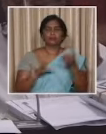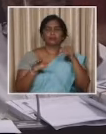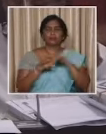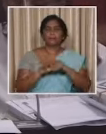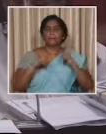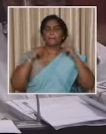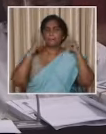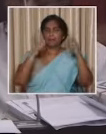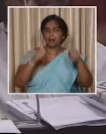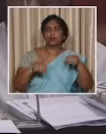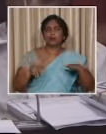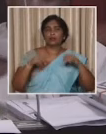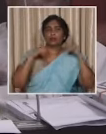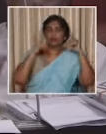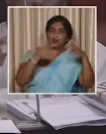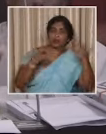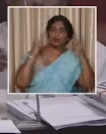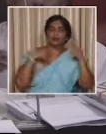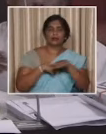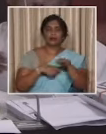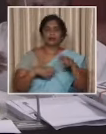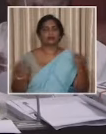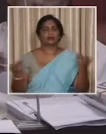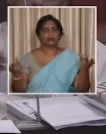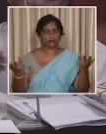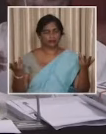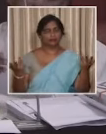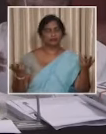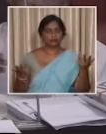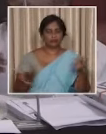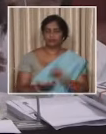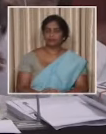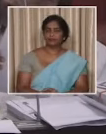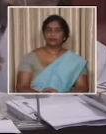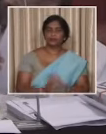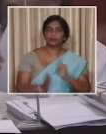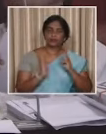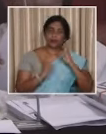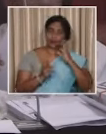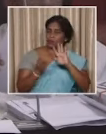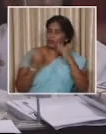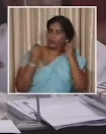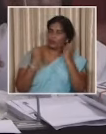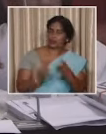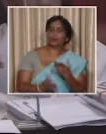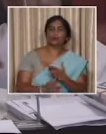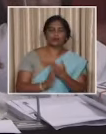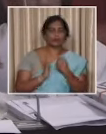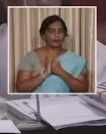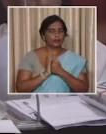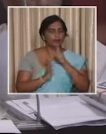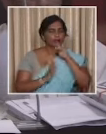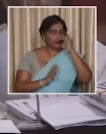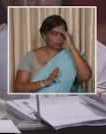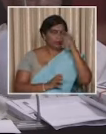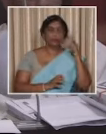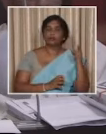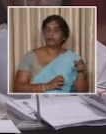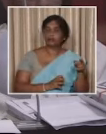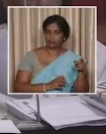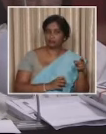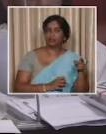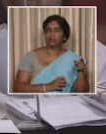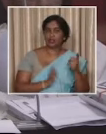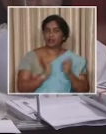පාලමක් හදන්න කියලා දැන් පාලමක් නැහැ, ක්‍රීඩාංගණයක් නැහැ. ජාතික අපරාධයක් හැමදාම. එතකොට ගරු කතර මෙතුමා